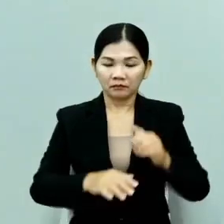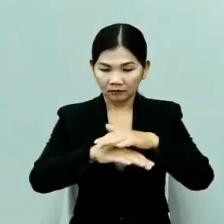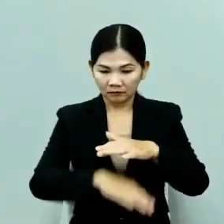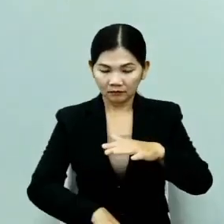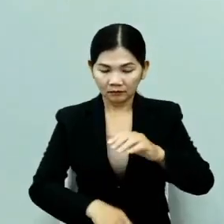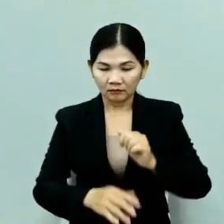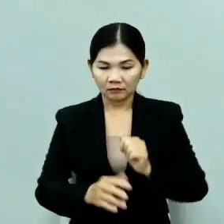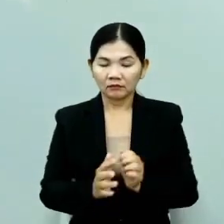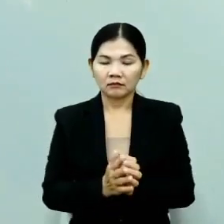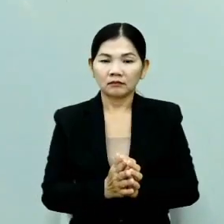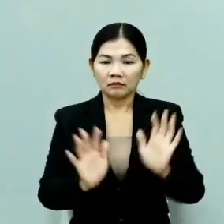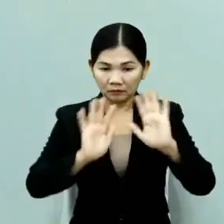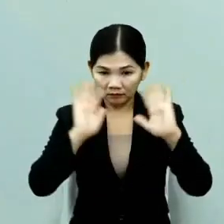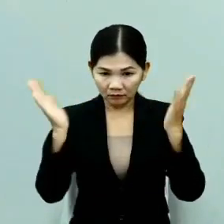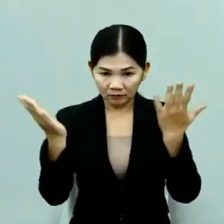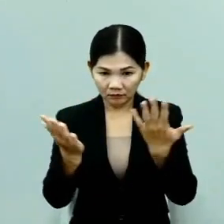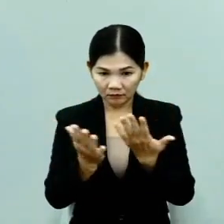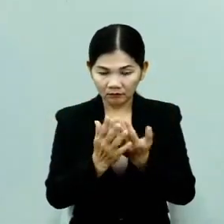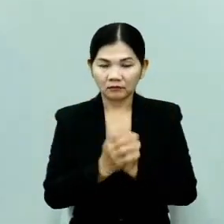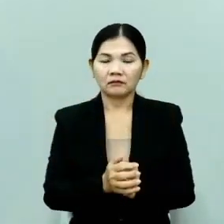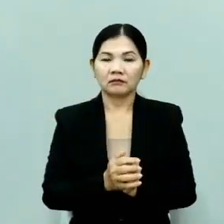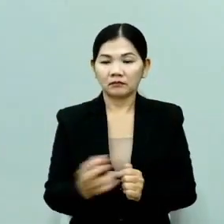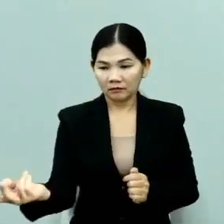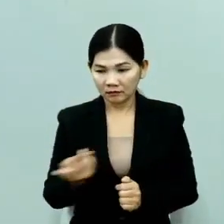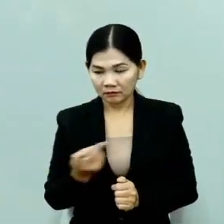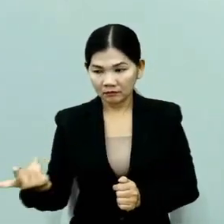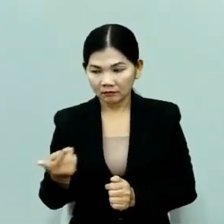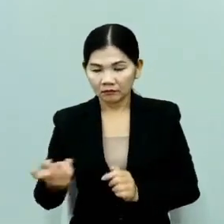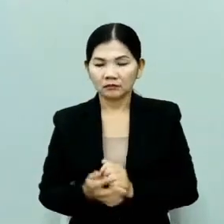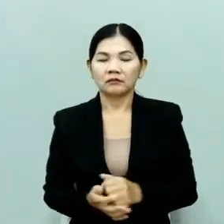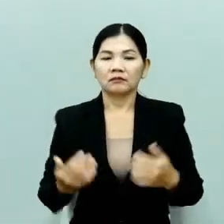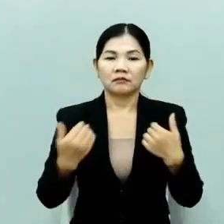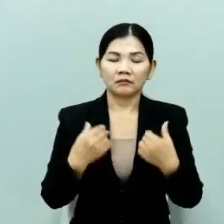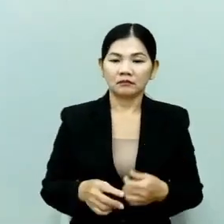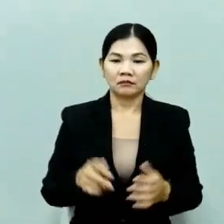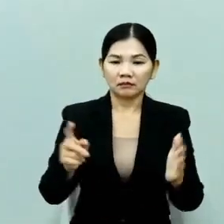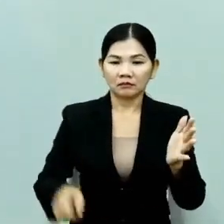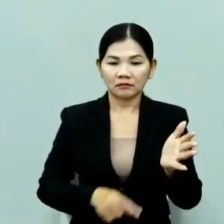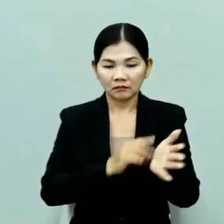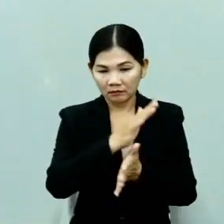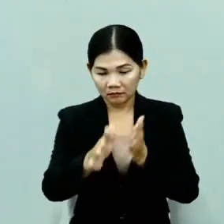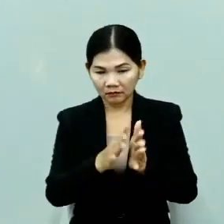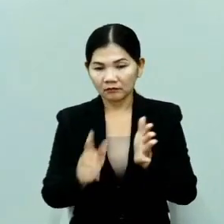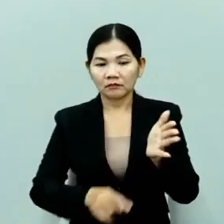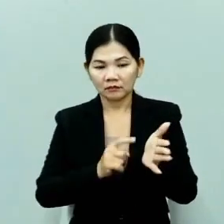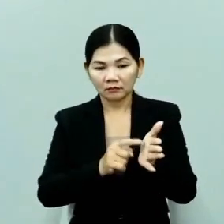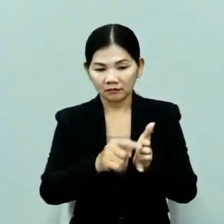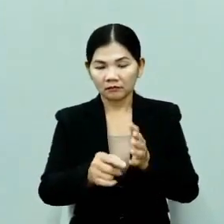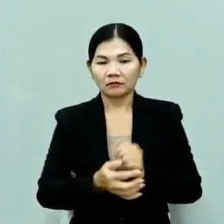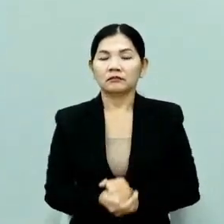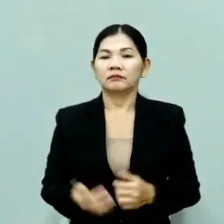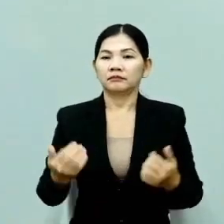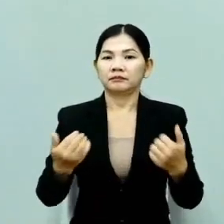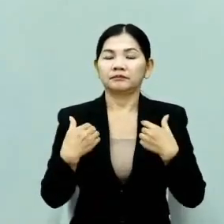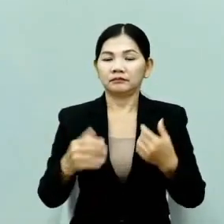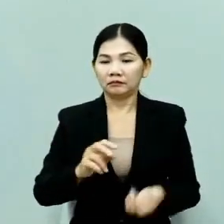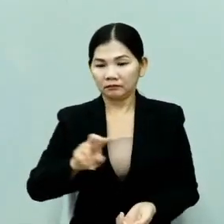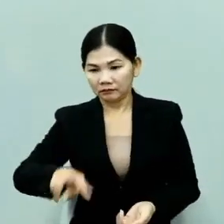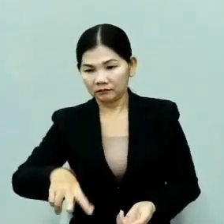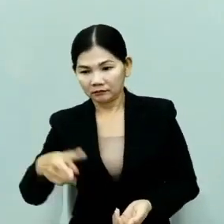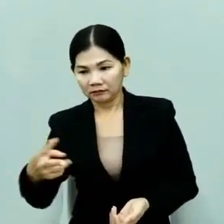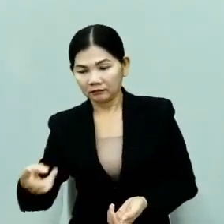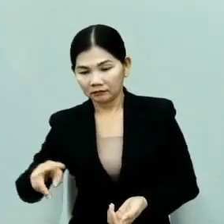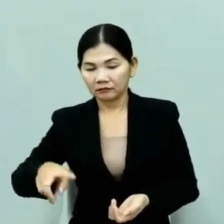នេះគឺយើងអានទាំងអស់ហើយកូនអានជាដៃគូម្នាក់ជាអ្នកអានម្នាក់ជាអ្នកចង់ចង្អុលហើយយើងនឹងបដូរវេនគ្នា